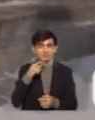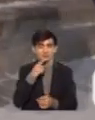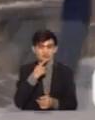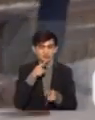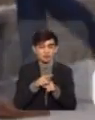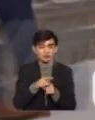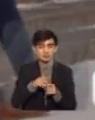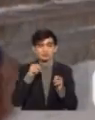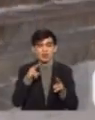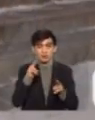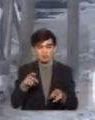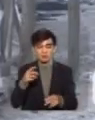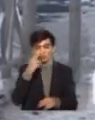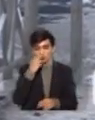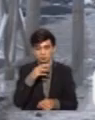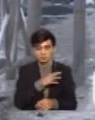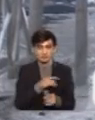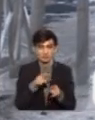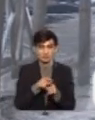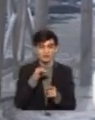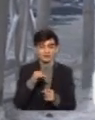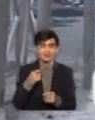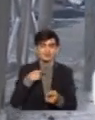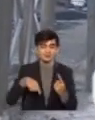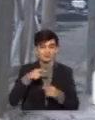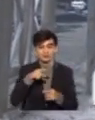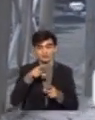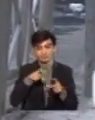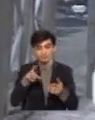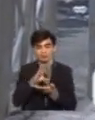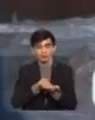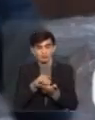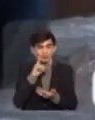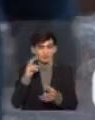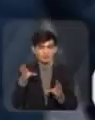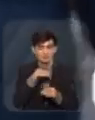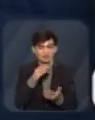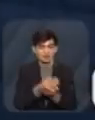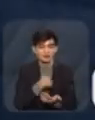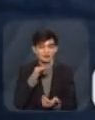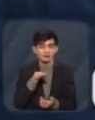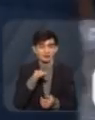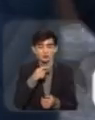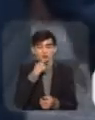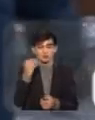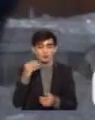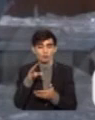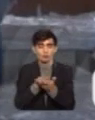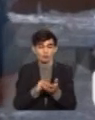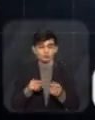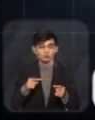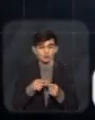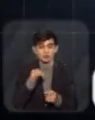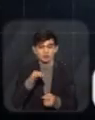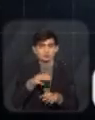мен жайдарманшылардың үйреншікті әдетін айналды. Біздің тілші қауымы да сөз тіркестерін орысшадан тікелей аударып, елде соны жөн көретін